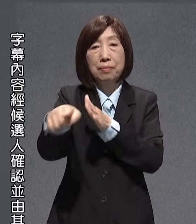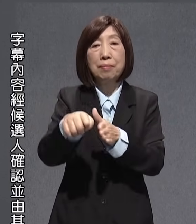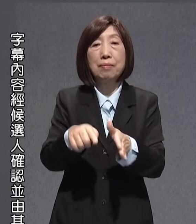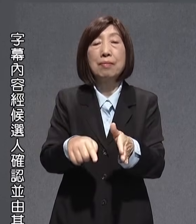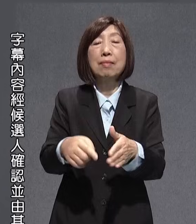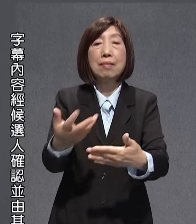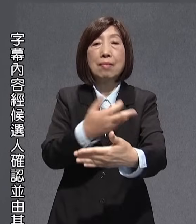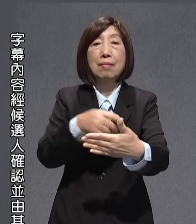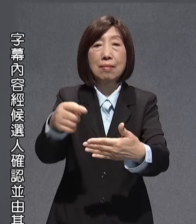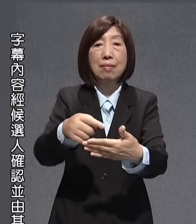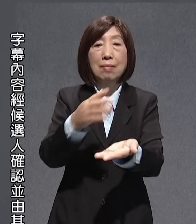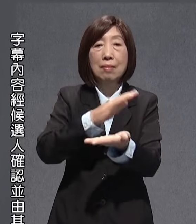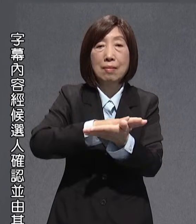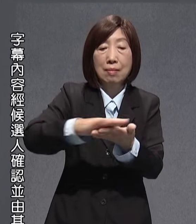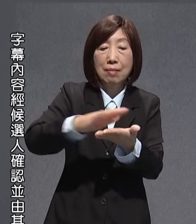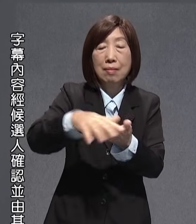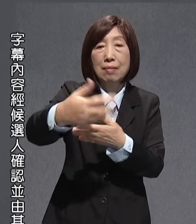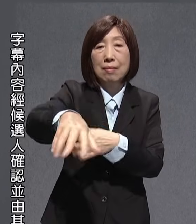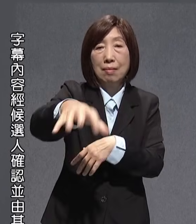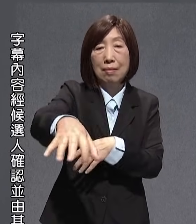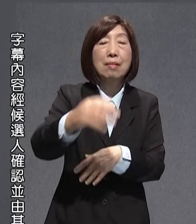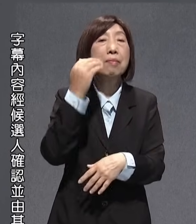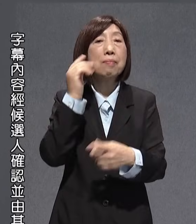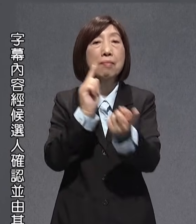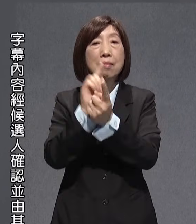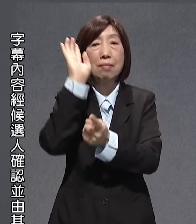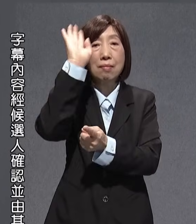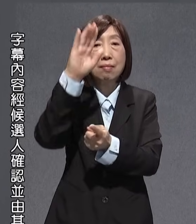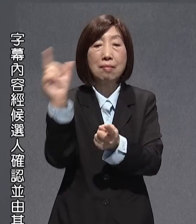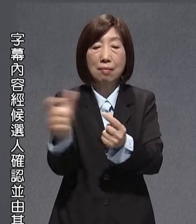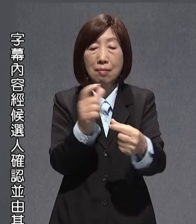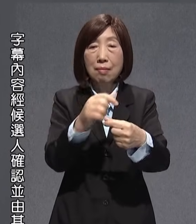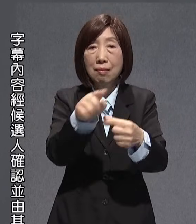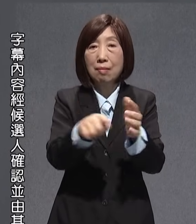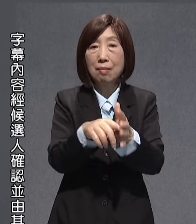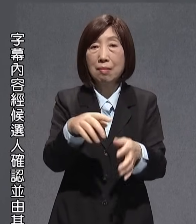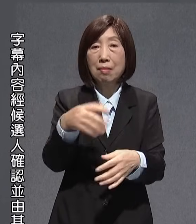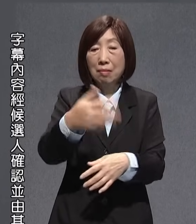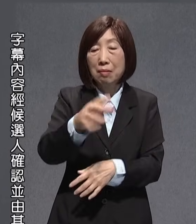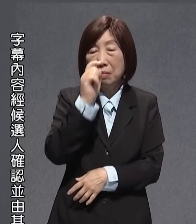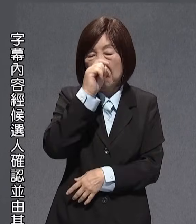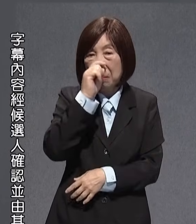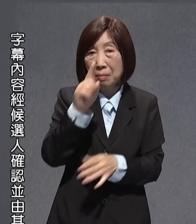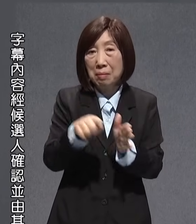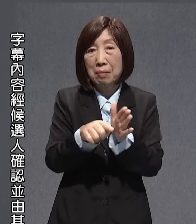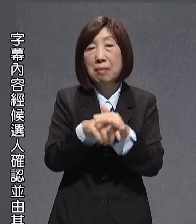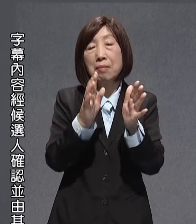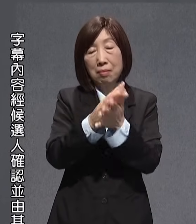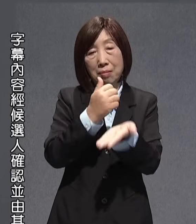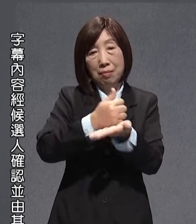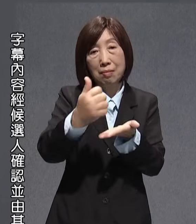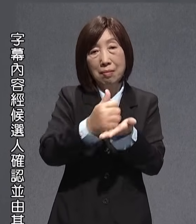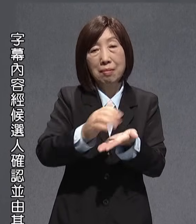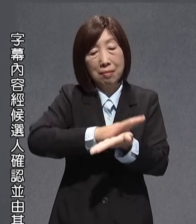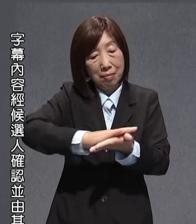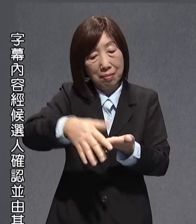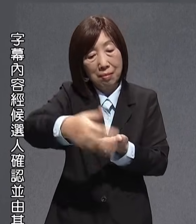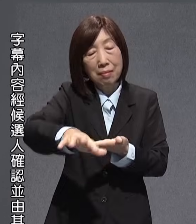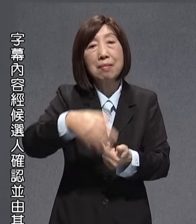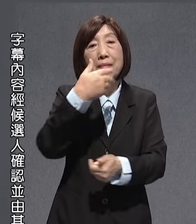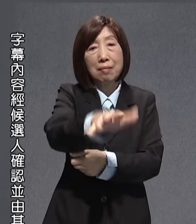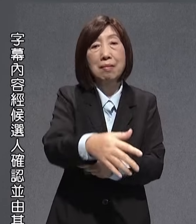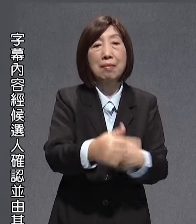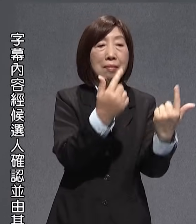厂，来确保以后即使遇到台风，水浊度变高，它也能够供应干净的水给双